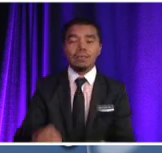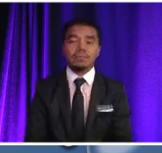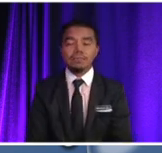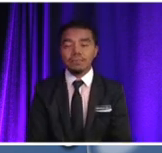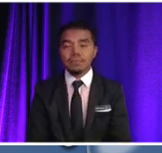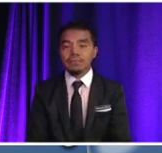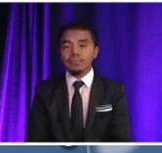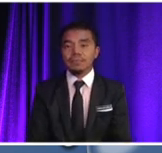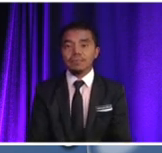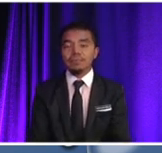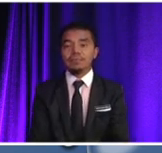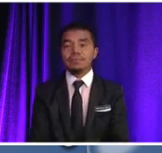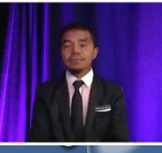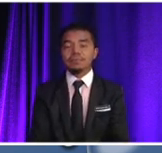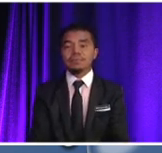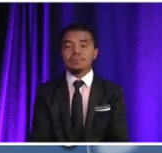4